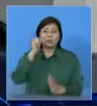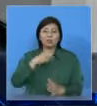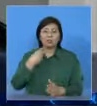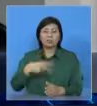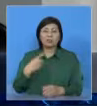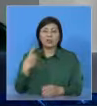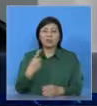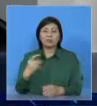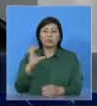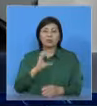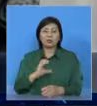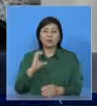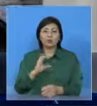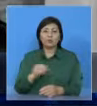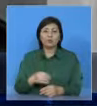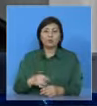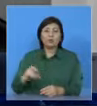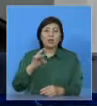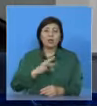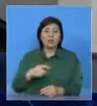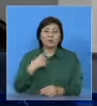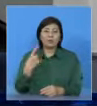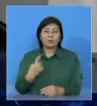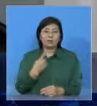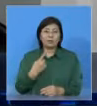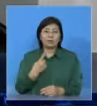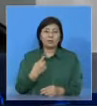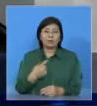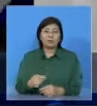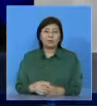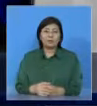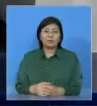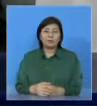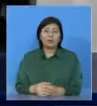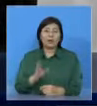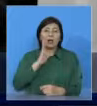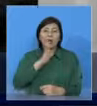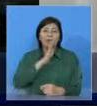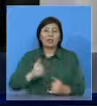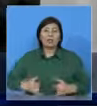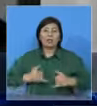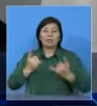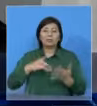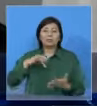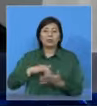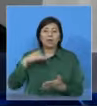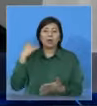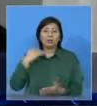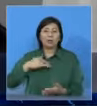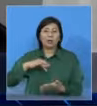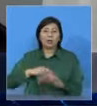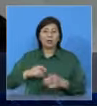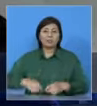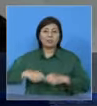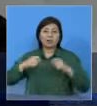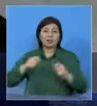21-ші қыркүйекте республикада алғаш тұңғыш осы анаға тағзым орталығы Ақтөбе қаласында ашылған